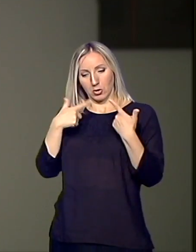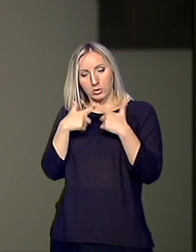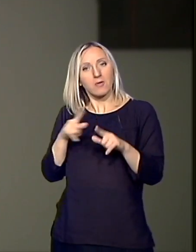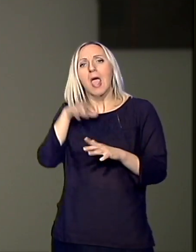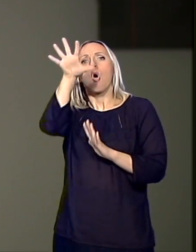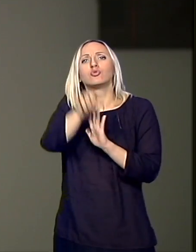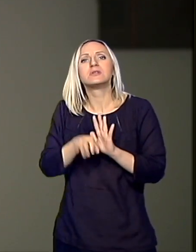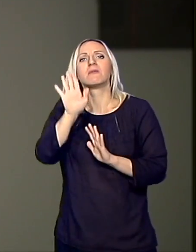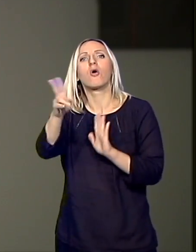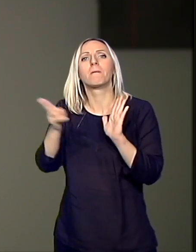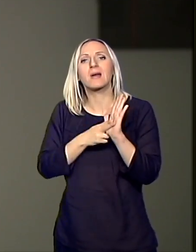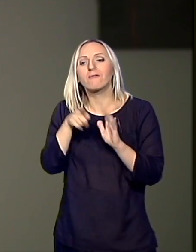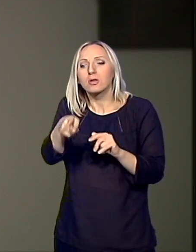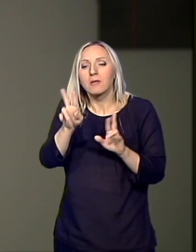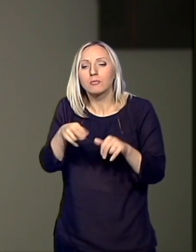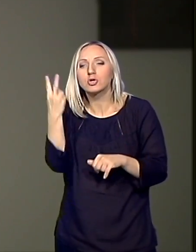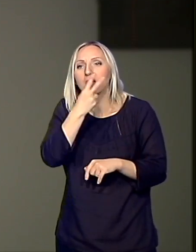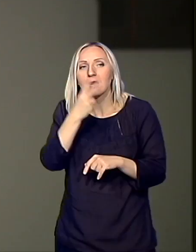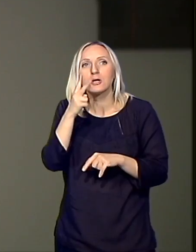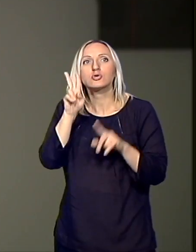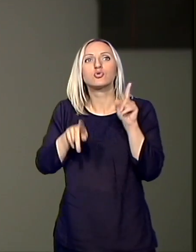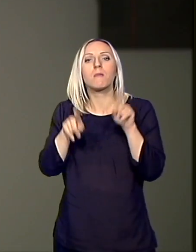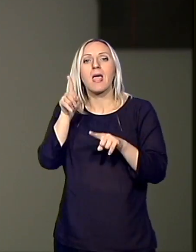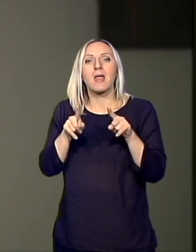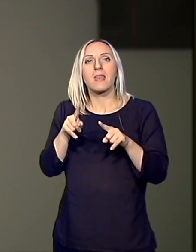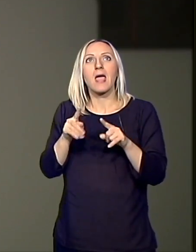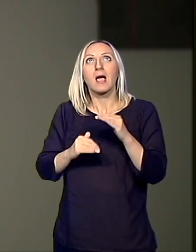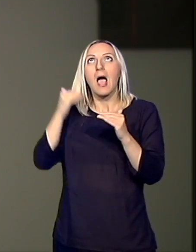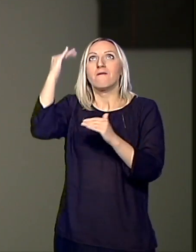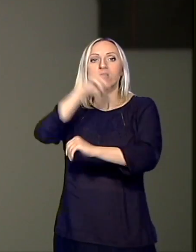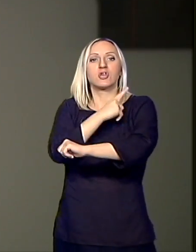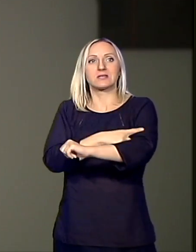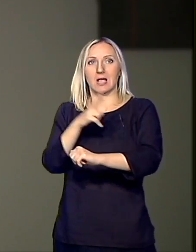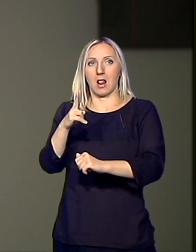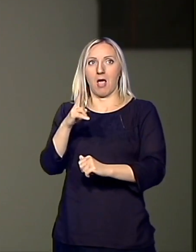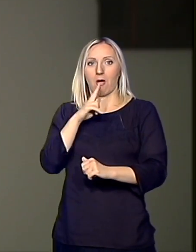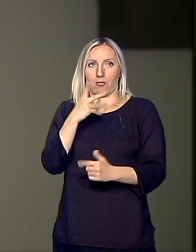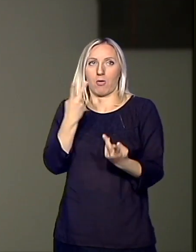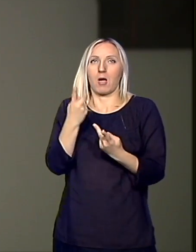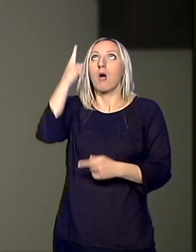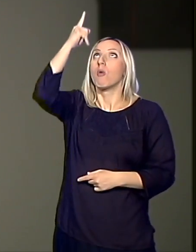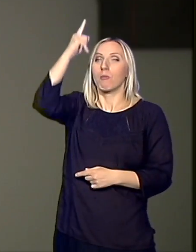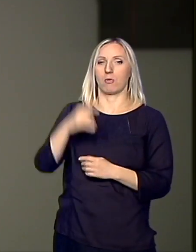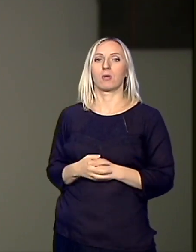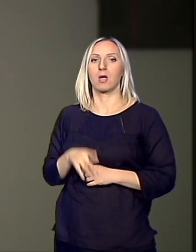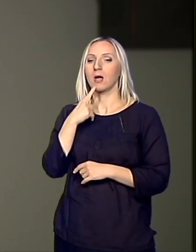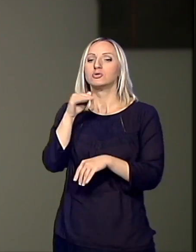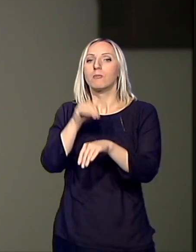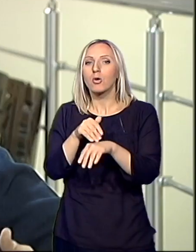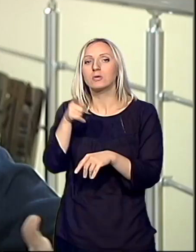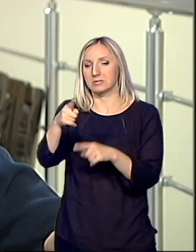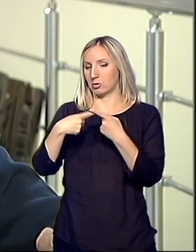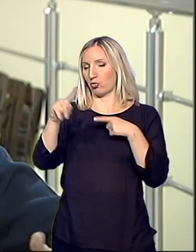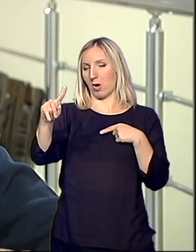da tebe može da razume neka sila koja i nas nadilazi. Ona samo zapravo njemu poručuje, ti si od nas